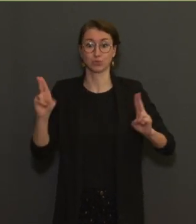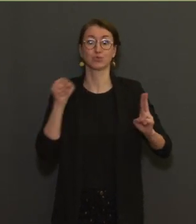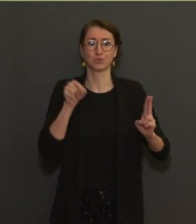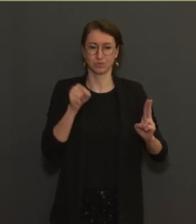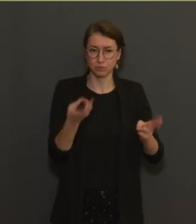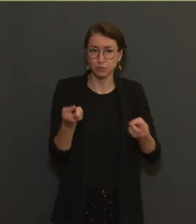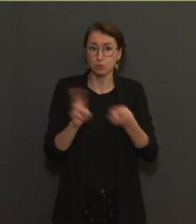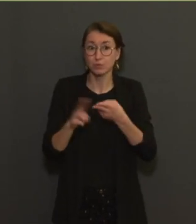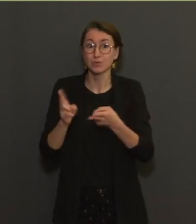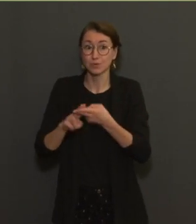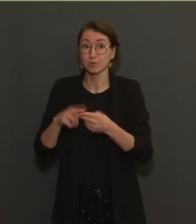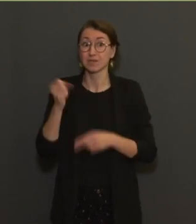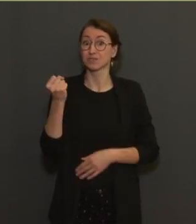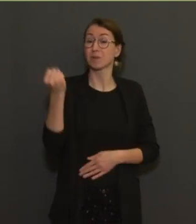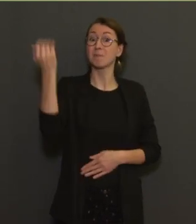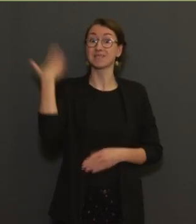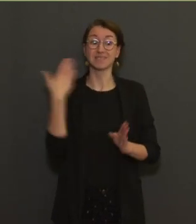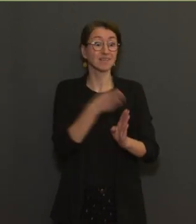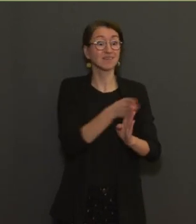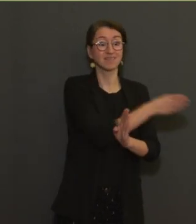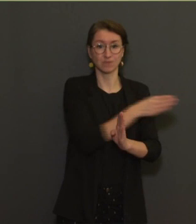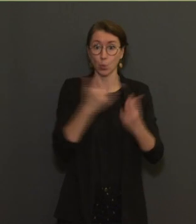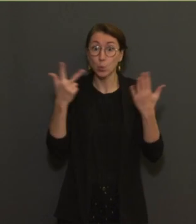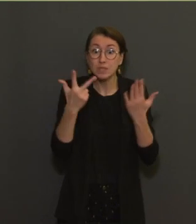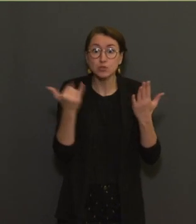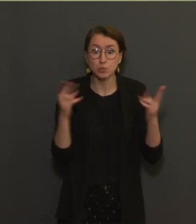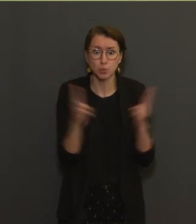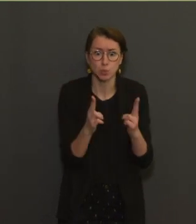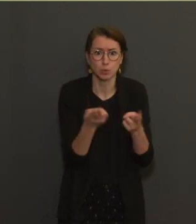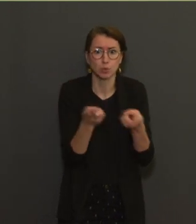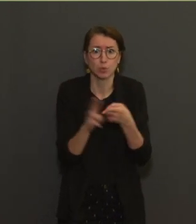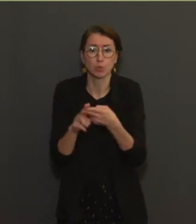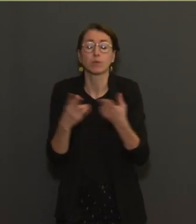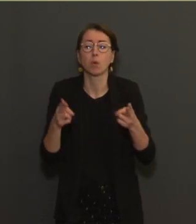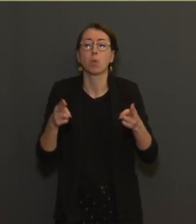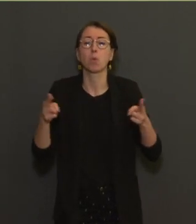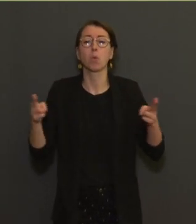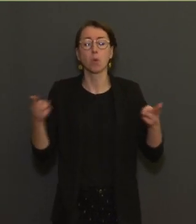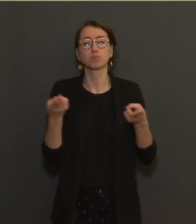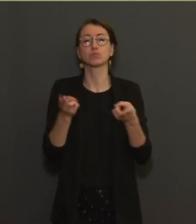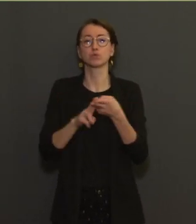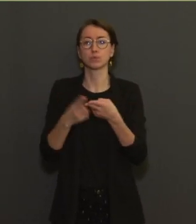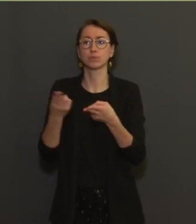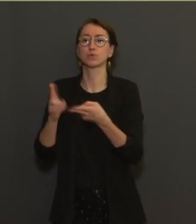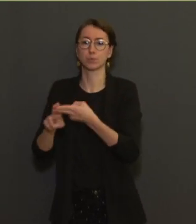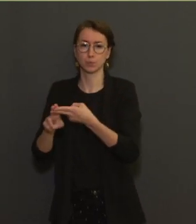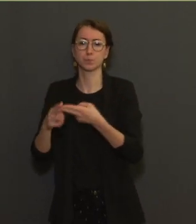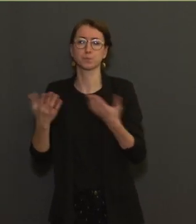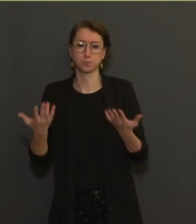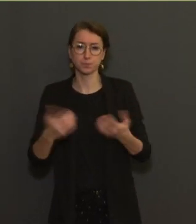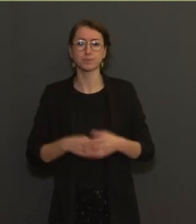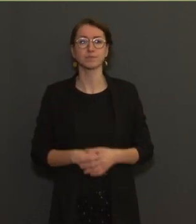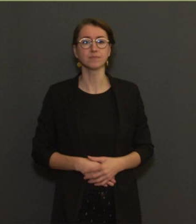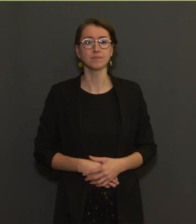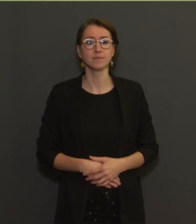doublait encore tous les 8 jours. Si le mercredi 28 octobre, nous avons battu un record de 743